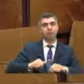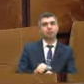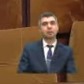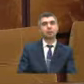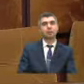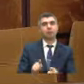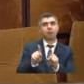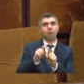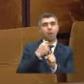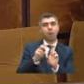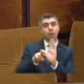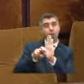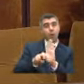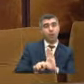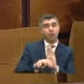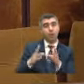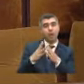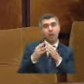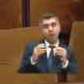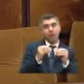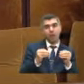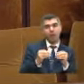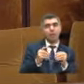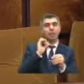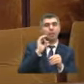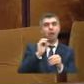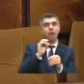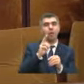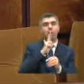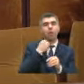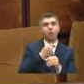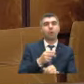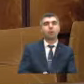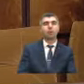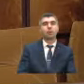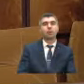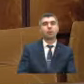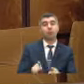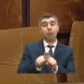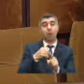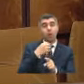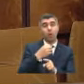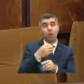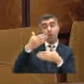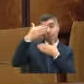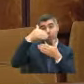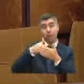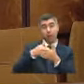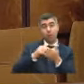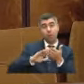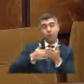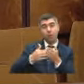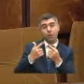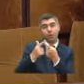الكراسي الفارغة لمعظم أعضاء الحكومة. نريد مغربا لا مكان فيه للتفاوتات الصارخة